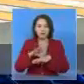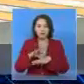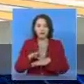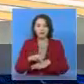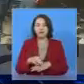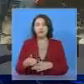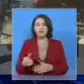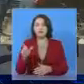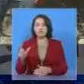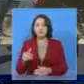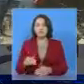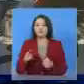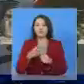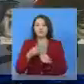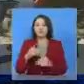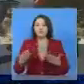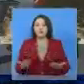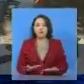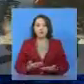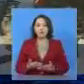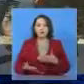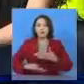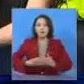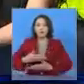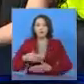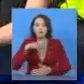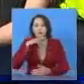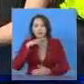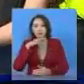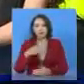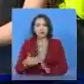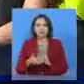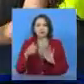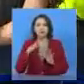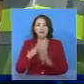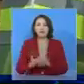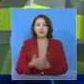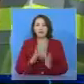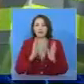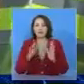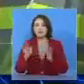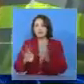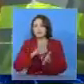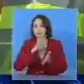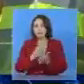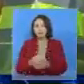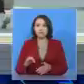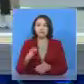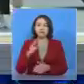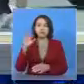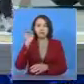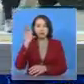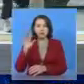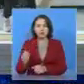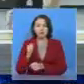Жанды белгілер деп аталған шарада тұрғындарды жолдан өтерде сақ болуға үндеді. Еріктілер жол жиегіне жылдамдықты шектеу белгілерін